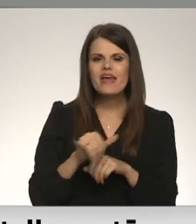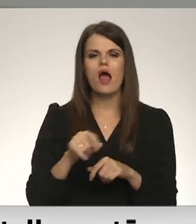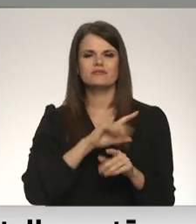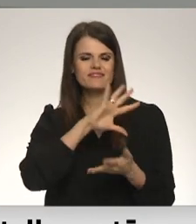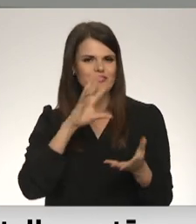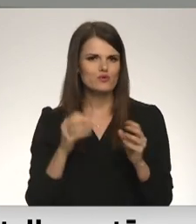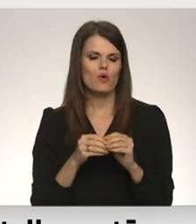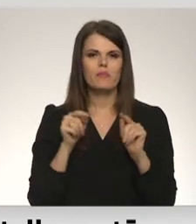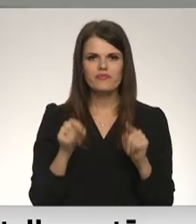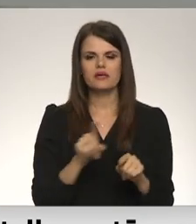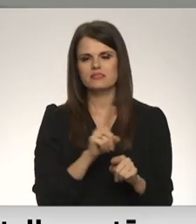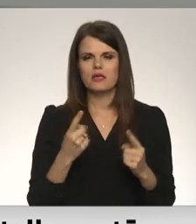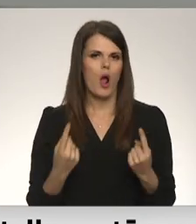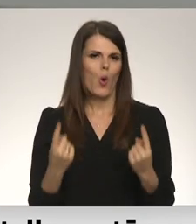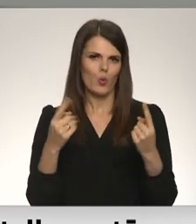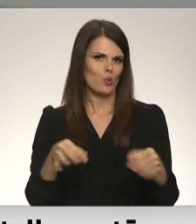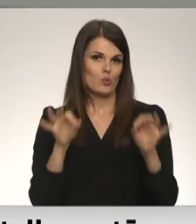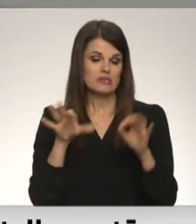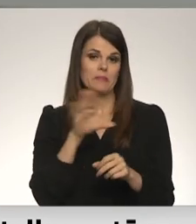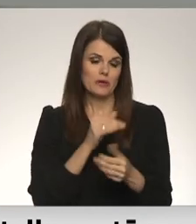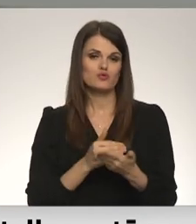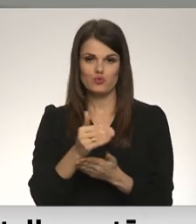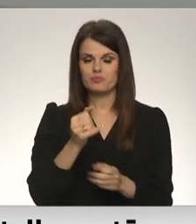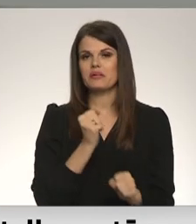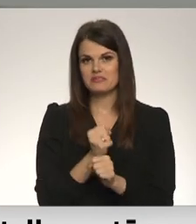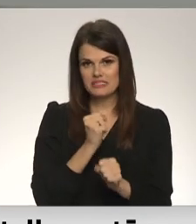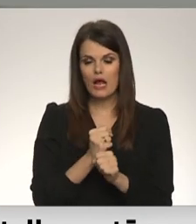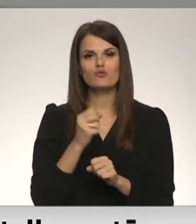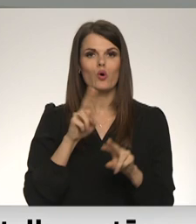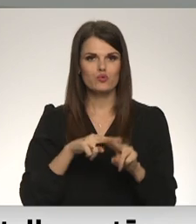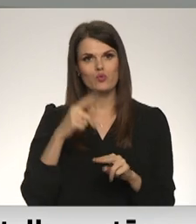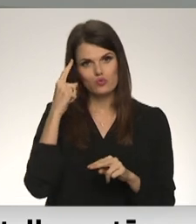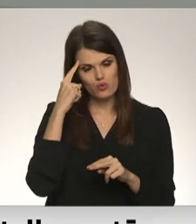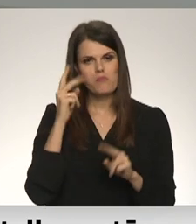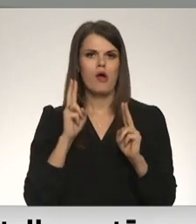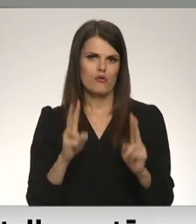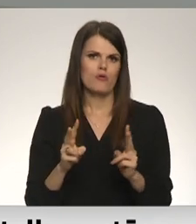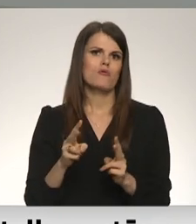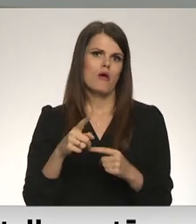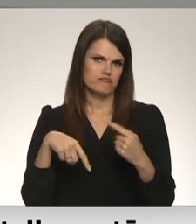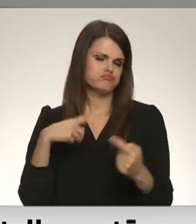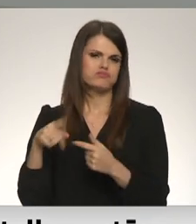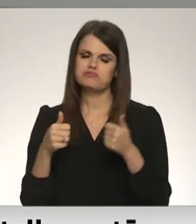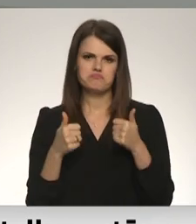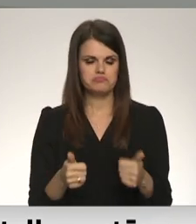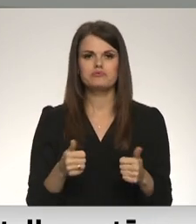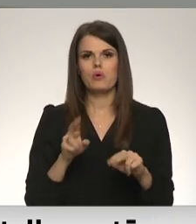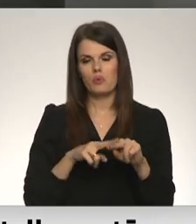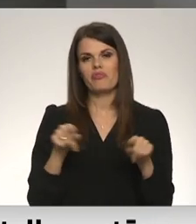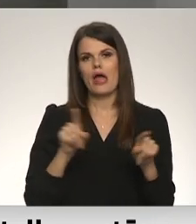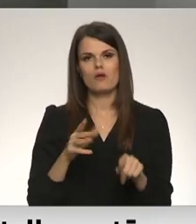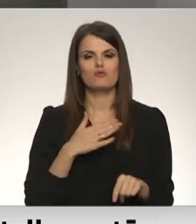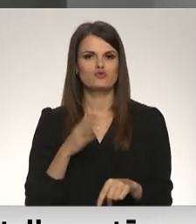ļoti aktuāls. Strādājam ar šīm valstīm un es domāju, ka tā aktivitāte ir liela un tās ir mūsu